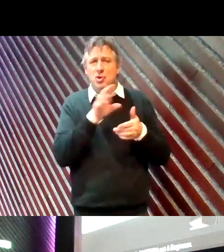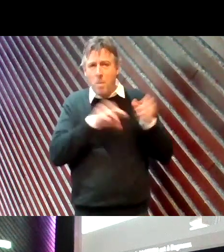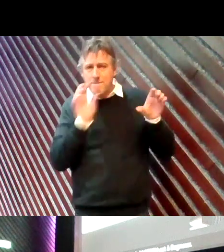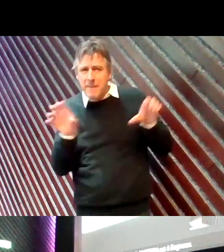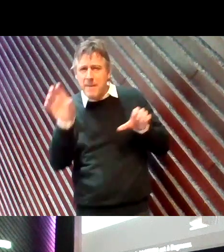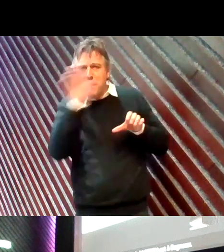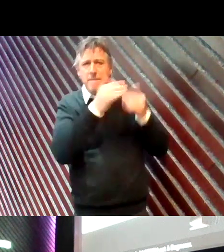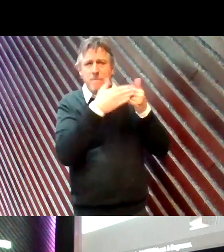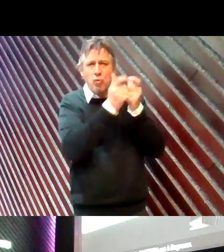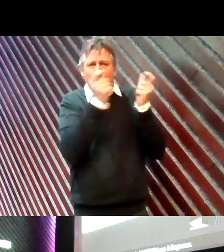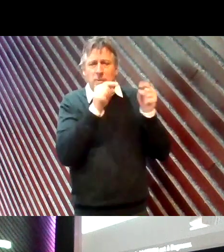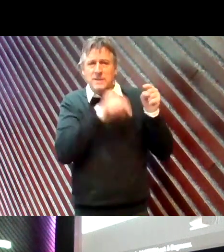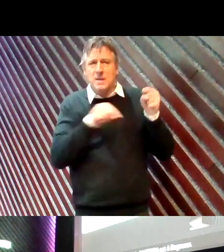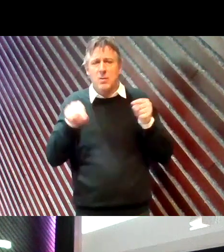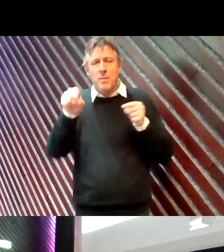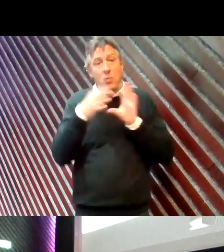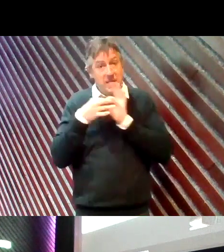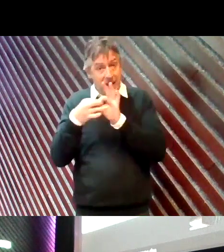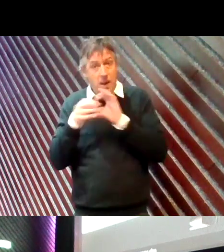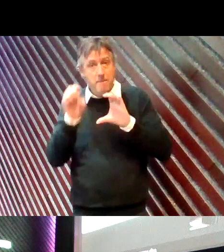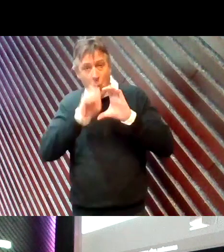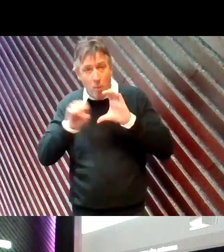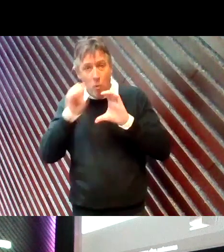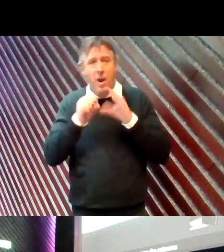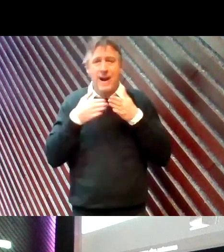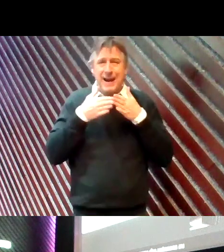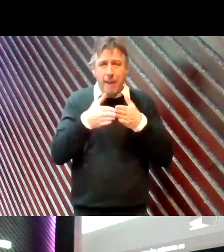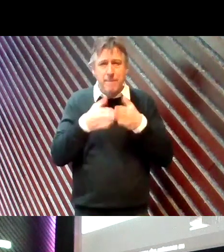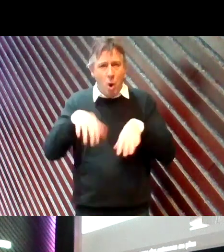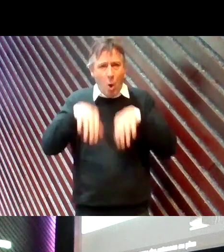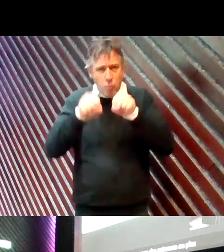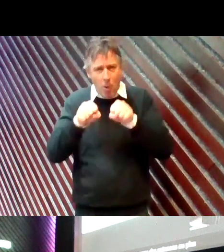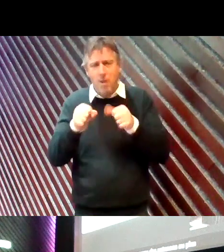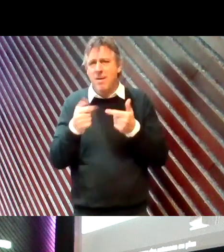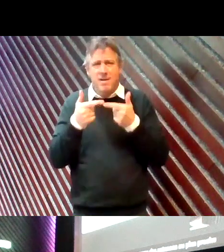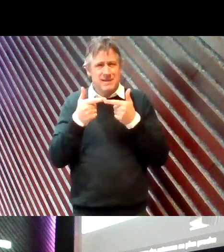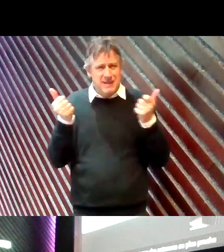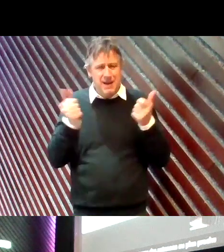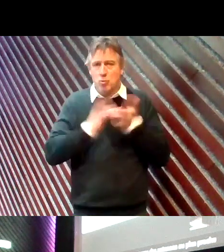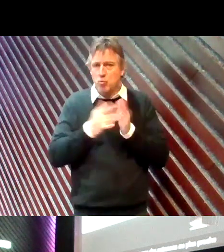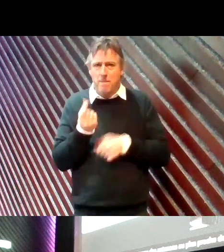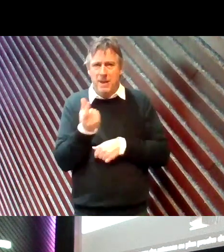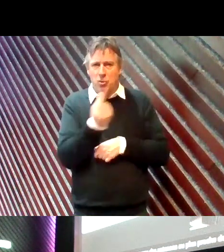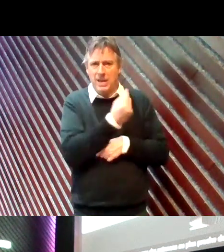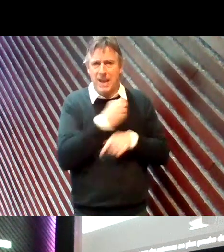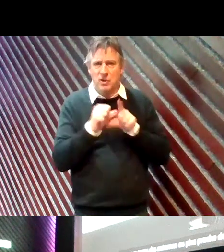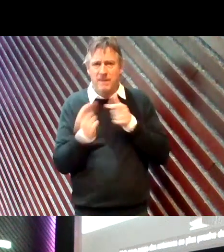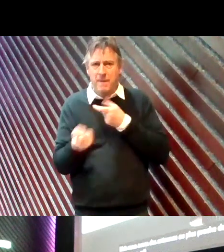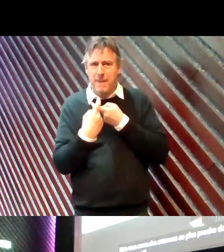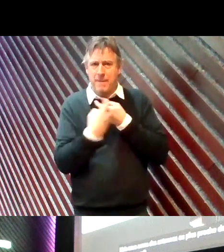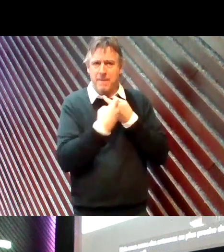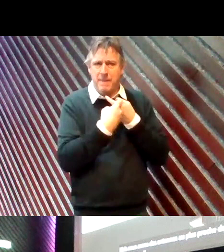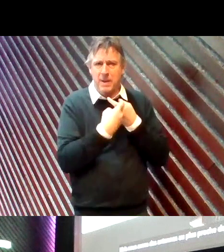handicap avec nos différents partenaires, Pôle emploi, Cap emploi et bien sûr tous les partenariats que nous construisons,